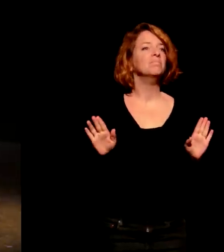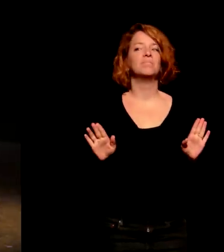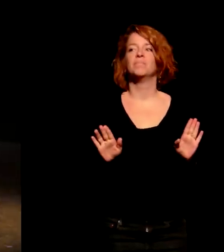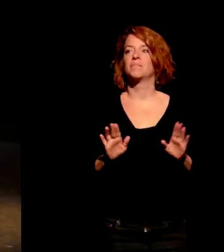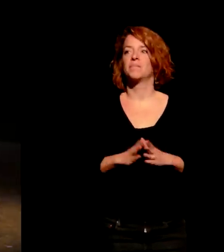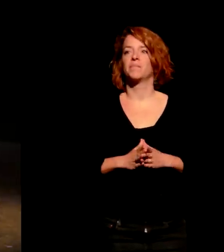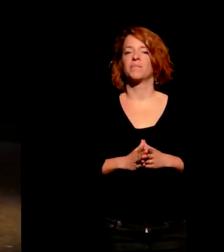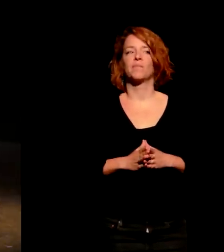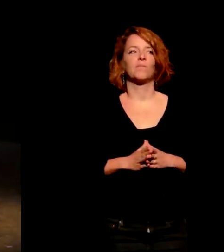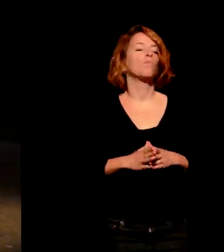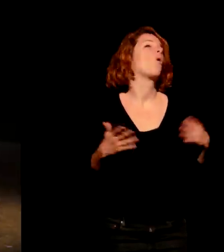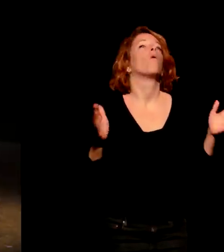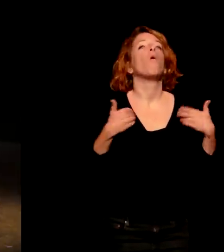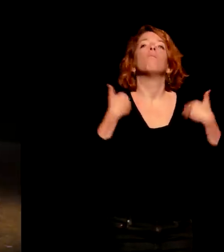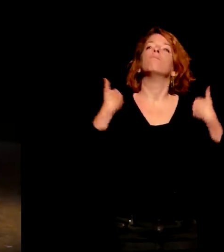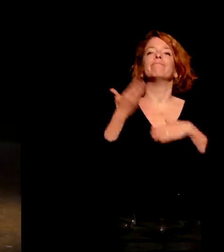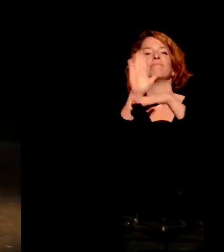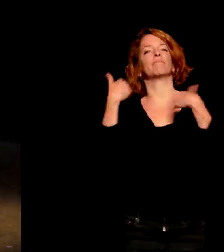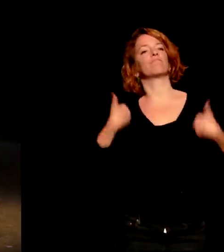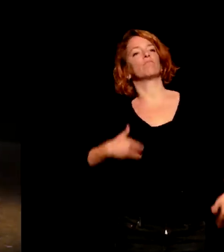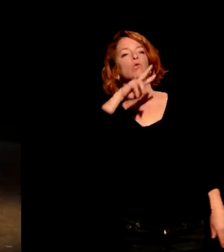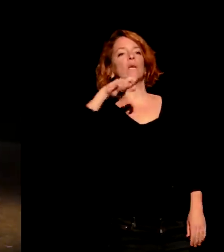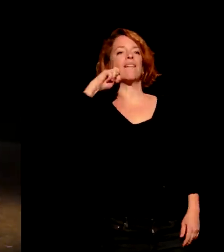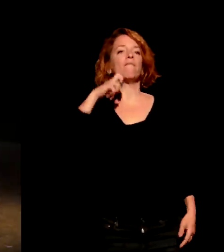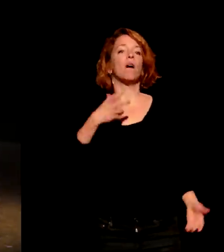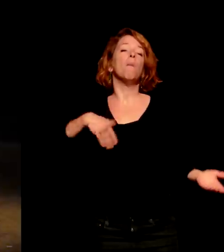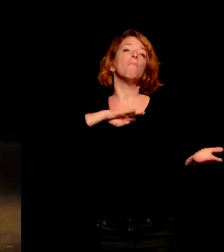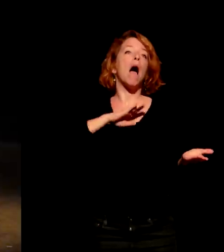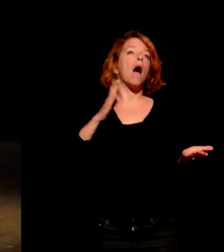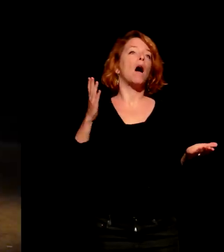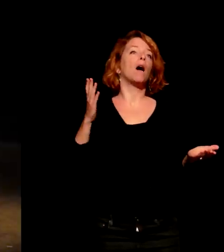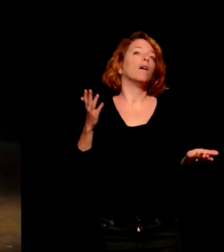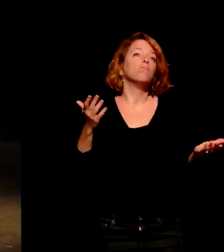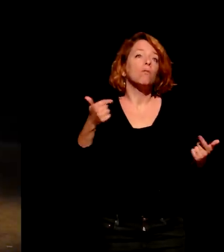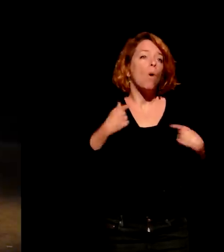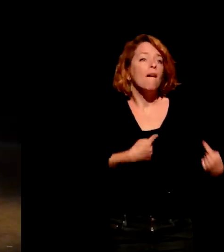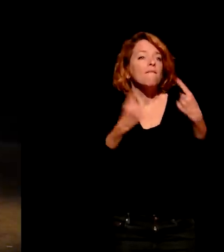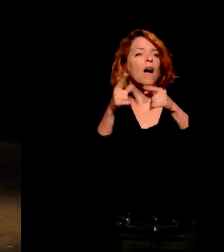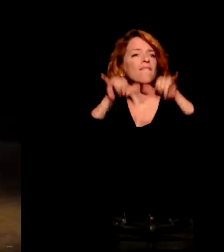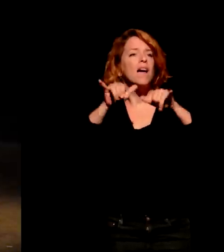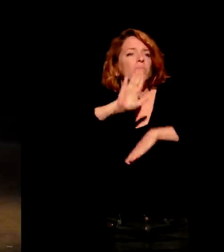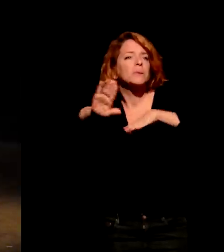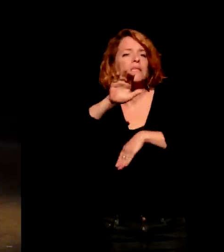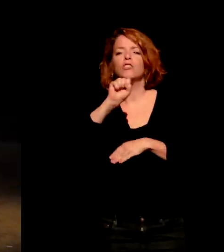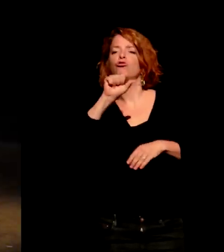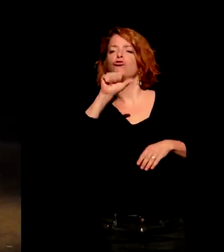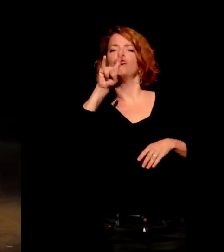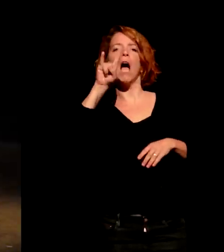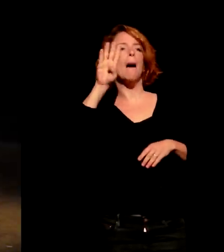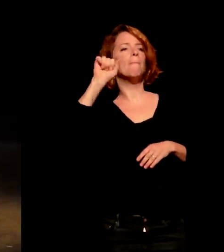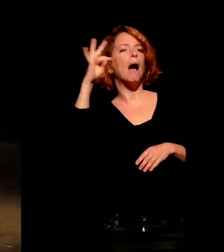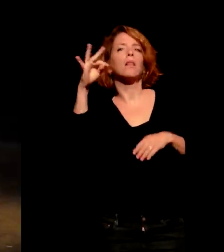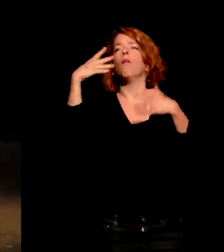Non, moi, il y a un truc. Bon, je suis juif parce que quand j'étais gamin, je suis allé à la bar mitzvah de mon cousin, j'ai fêté Shabbat avec ma famille assez